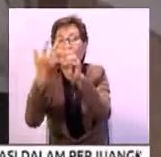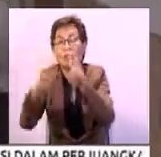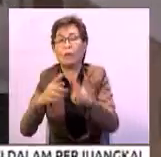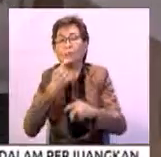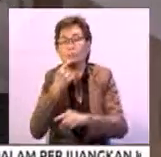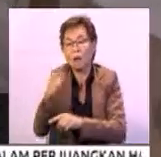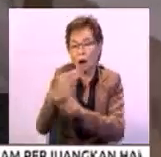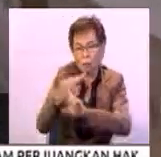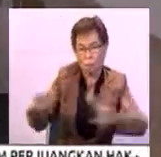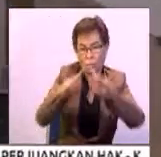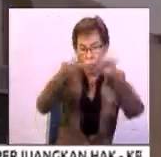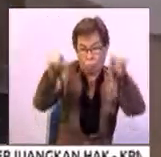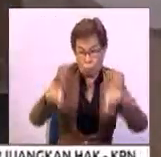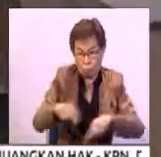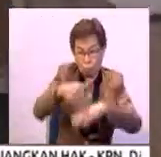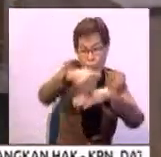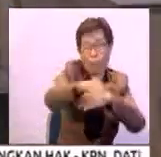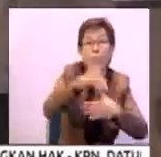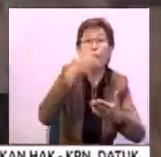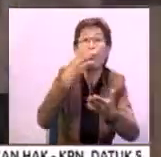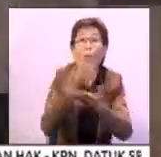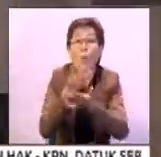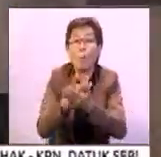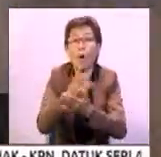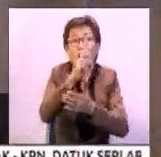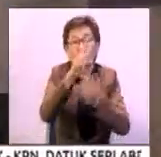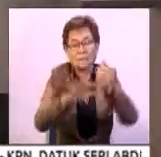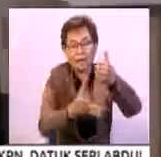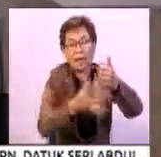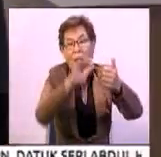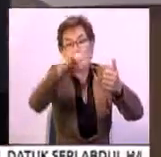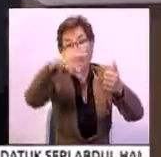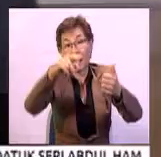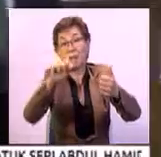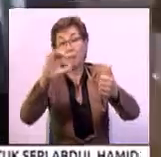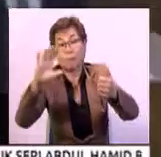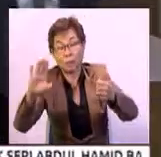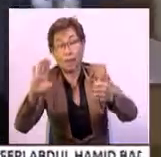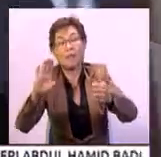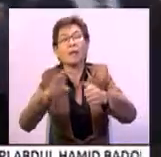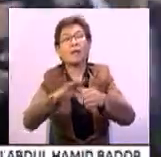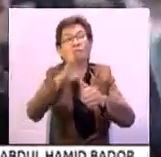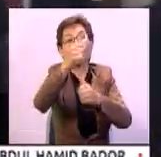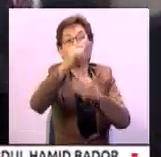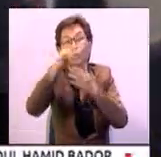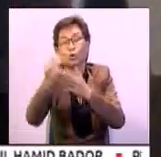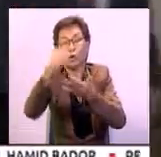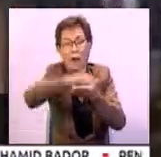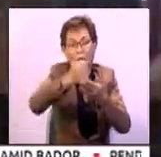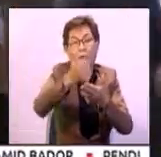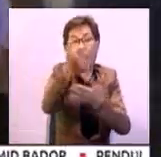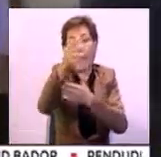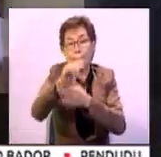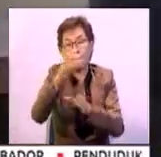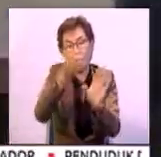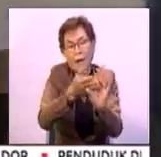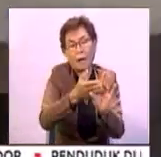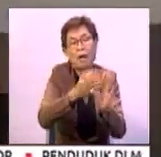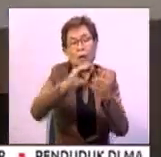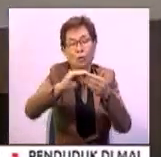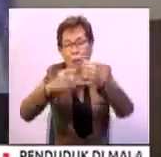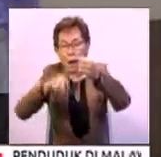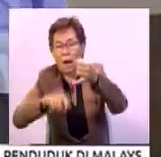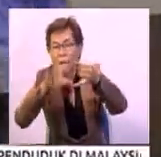menyediakan borang pengiriman wang untuk pemindahan dana IPSB sebanyak 10 juta ringgit kepada akaun M-Bank dengan nombor